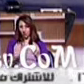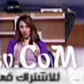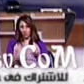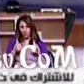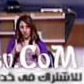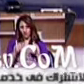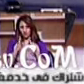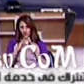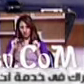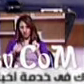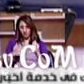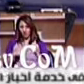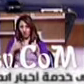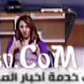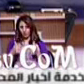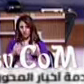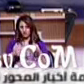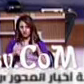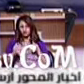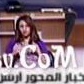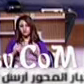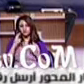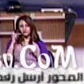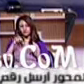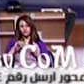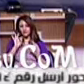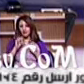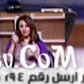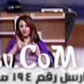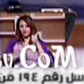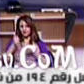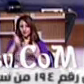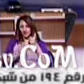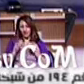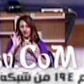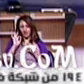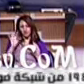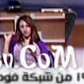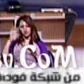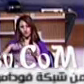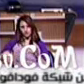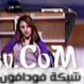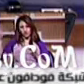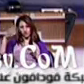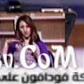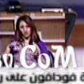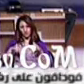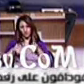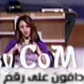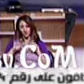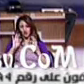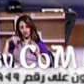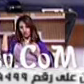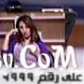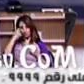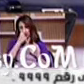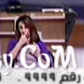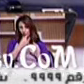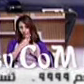كلها على المحك والاختبار اللي بيعيشوا المصريين اليومين دول هو اختبار للجميع دون استثناء اختبار للرئاسه